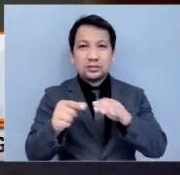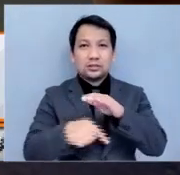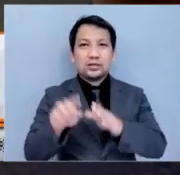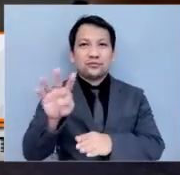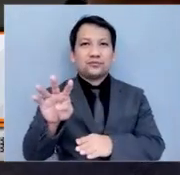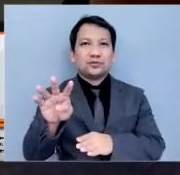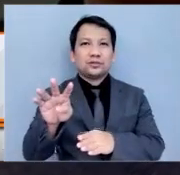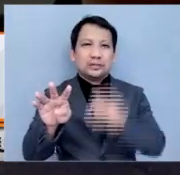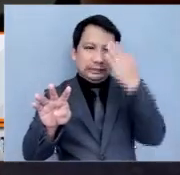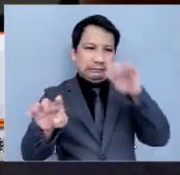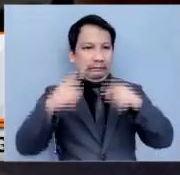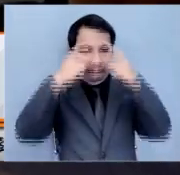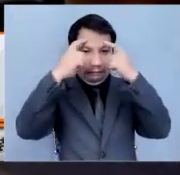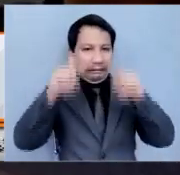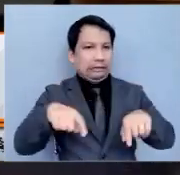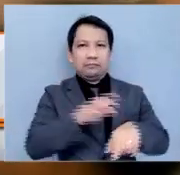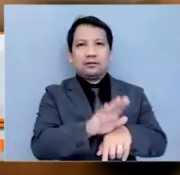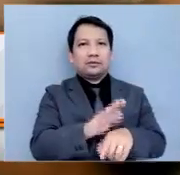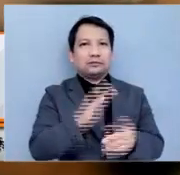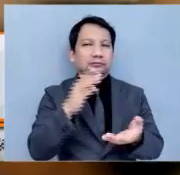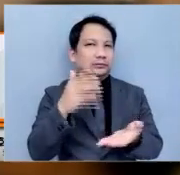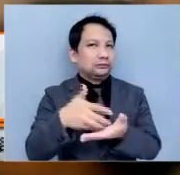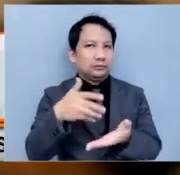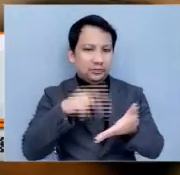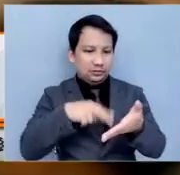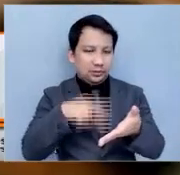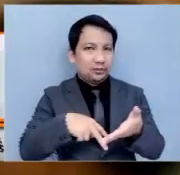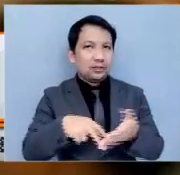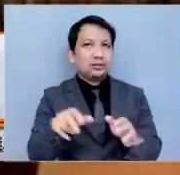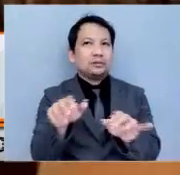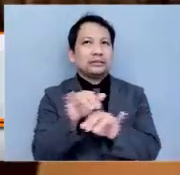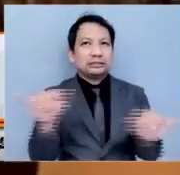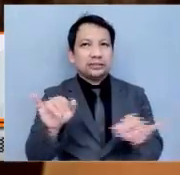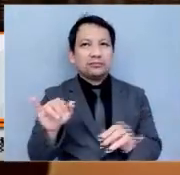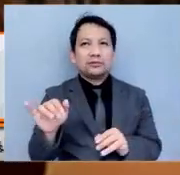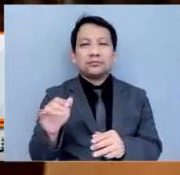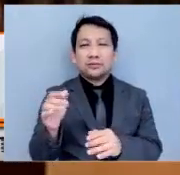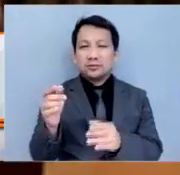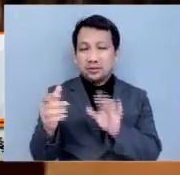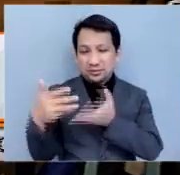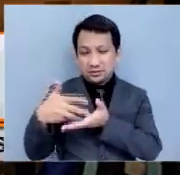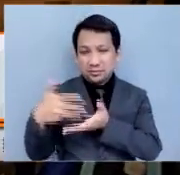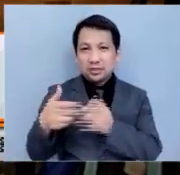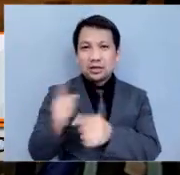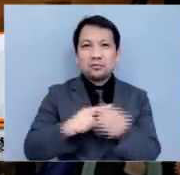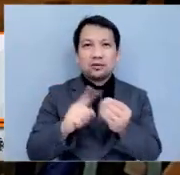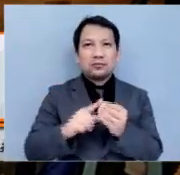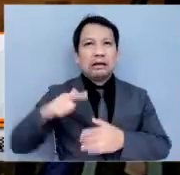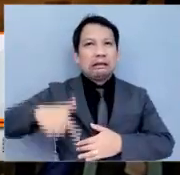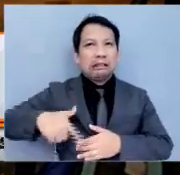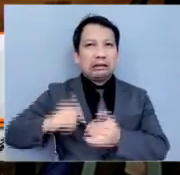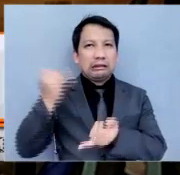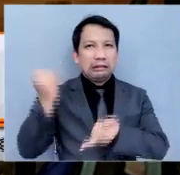niya naiintindihan ang binabasa niya. Hindi na yan katakataka, lalo't base sa isang pag-aaral, kulelat ang Pilipinas